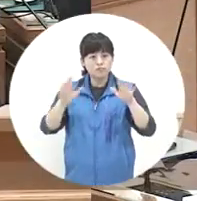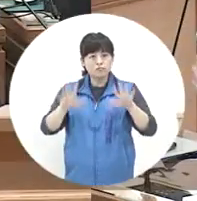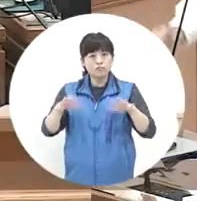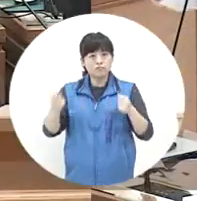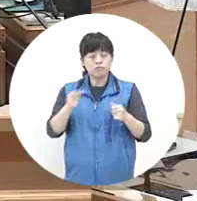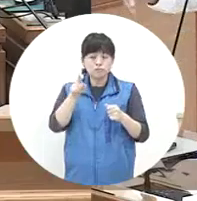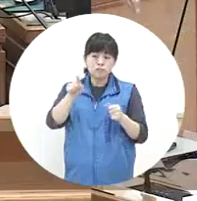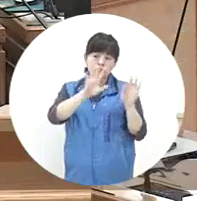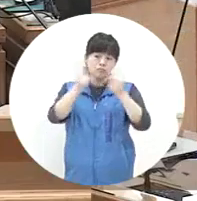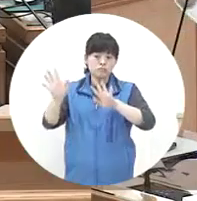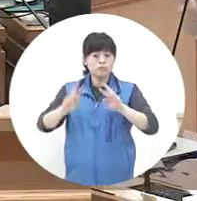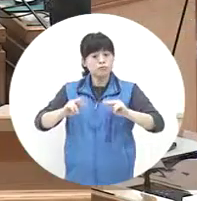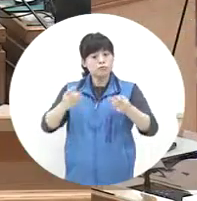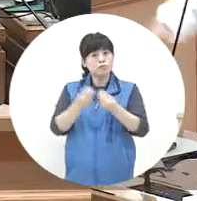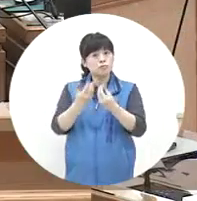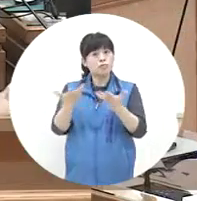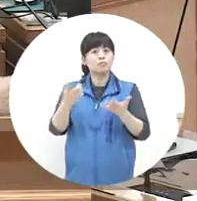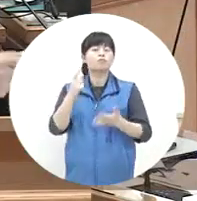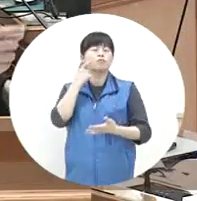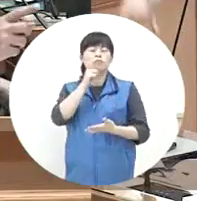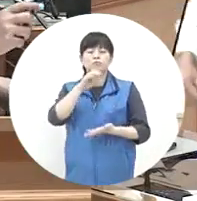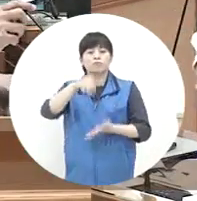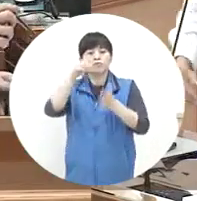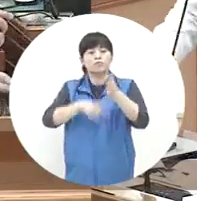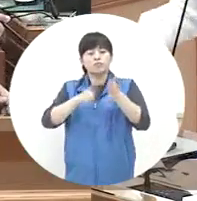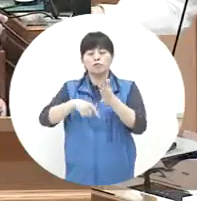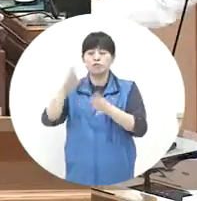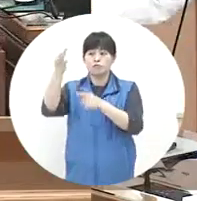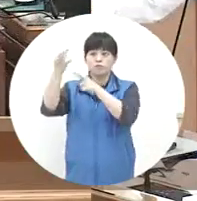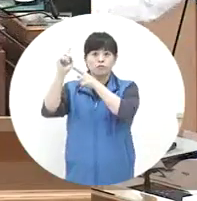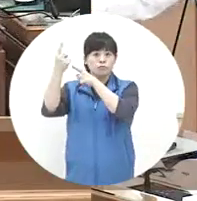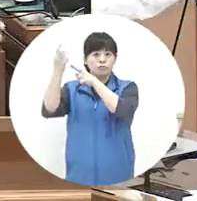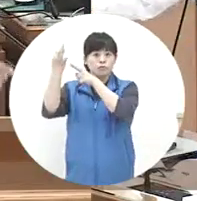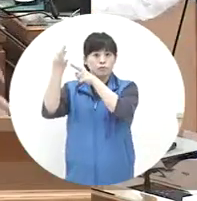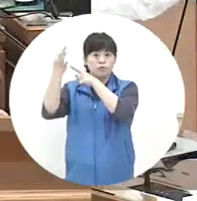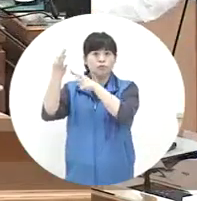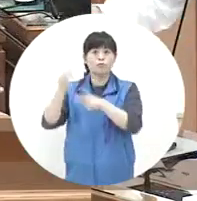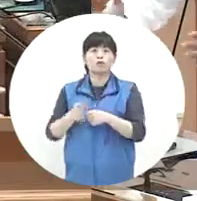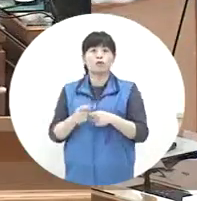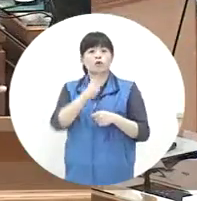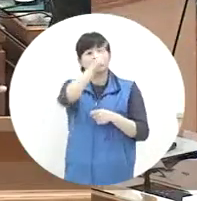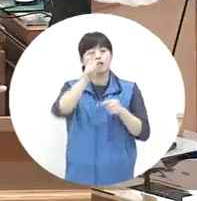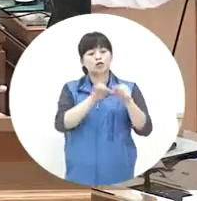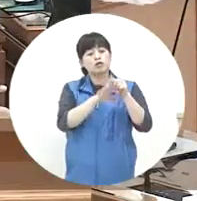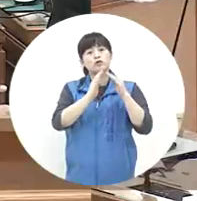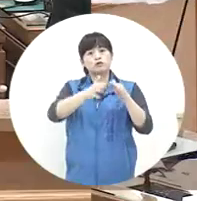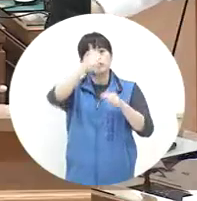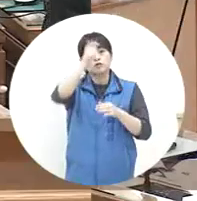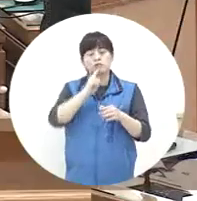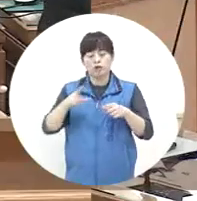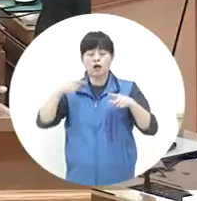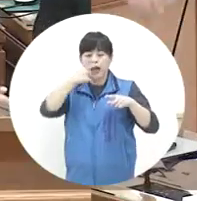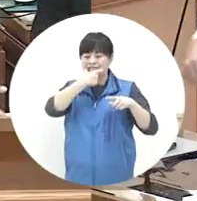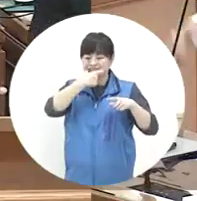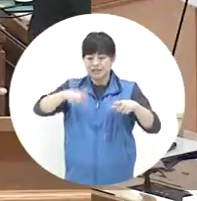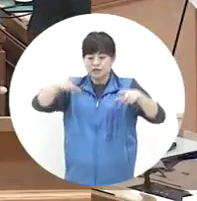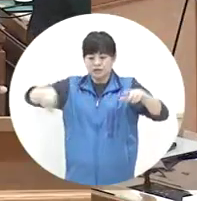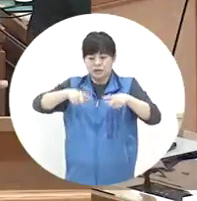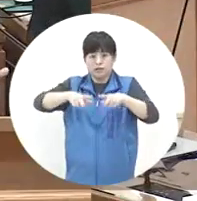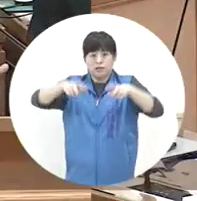怎么改？譬如说我讲简单的裁员，就是说卢秀燕所讲的把饼做大。那请问一下，把饼做